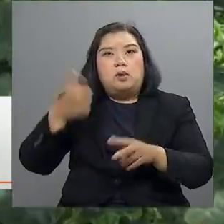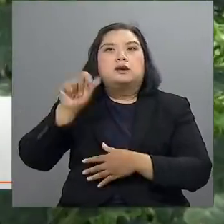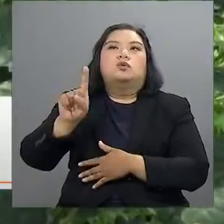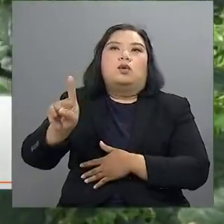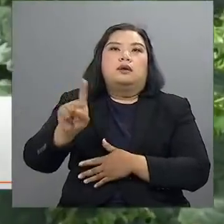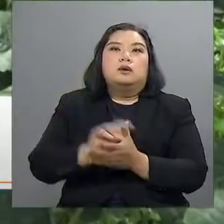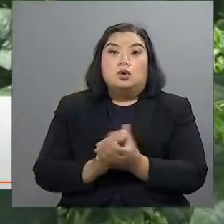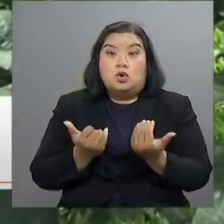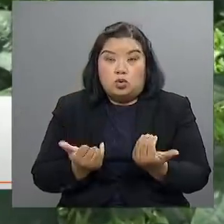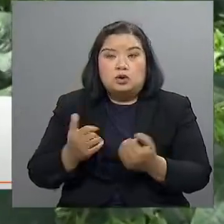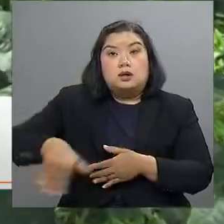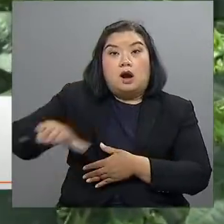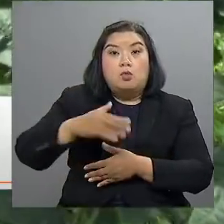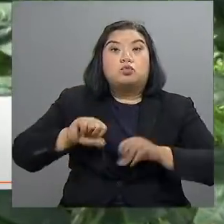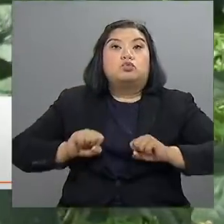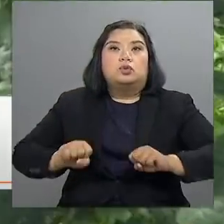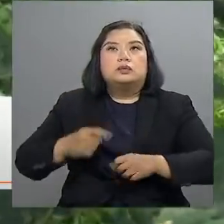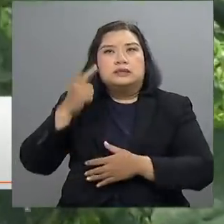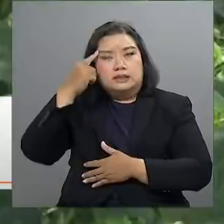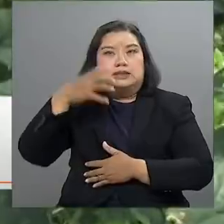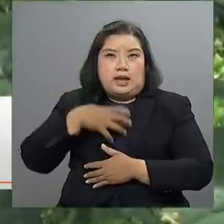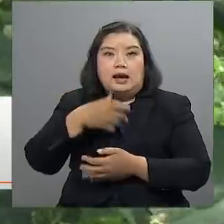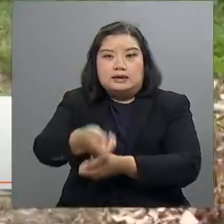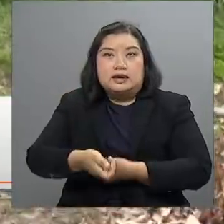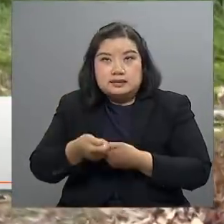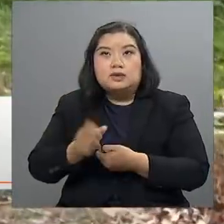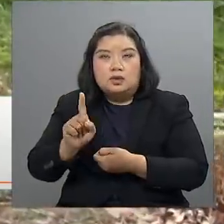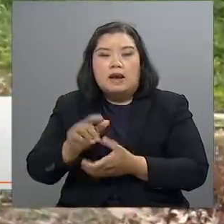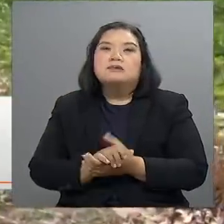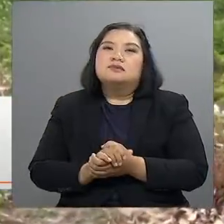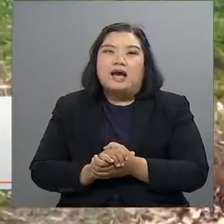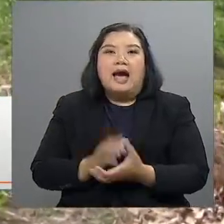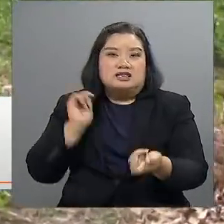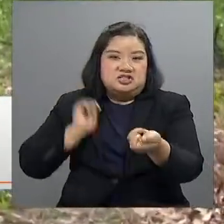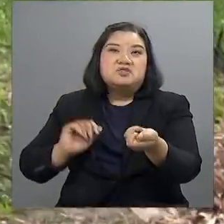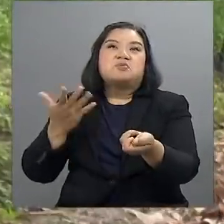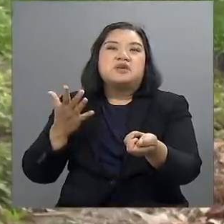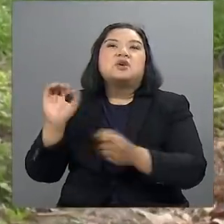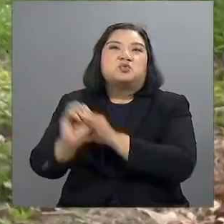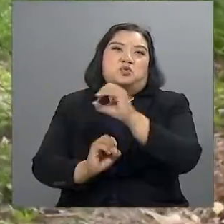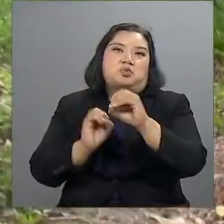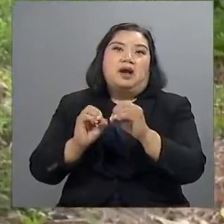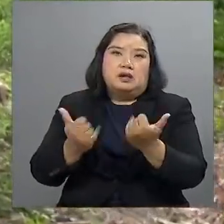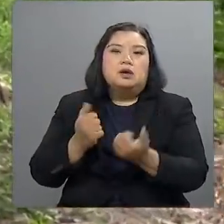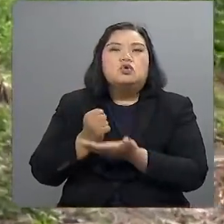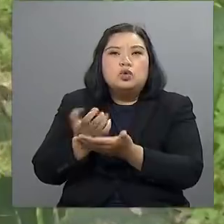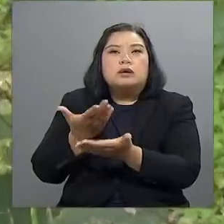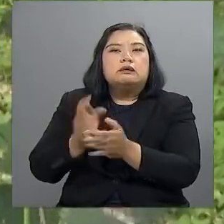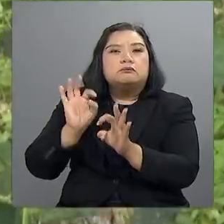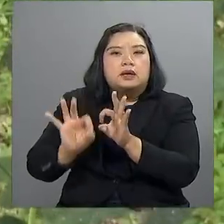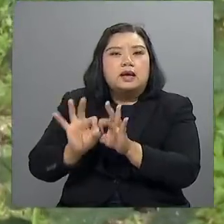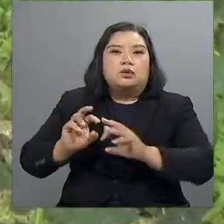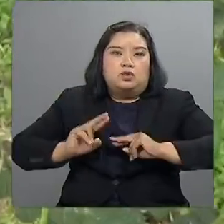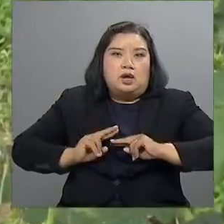ที่นี่หันมาสนใจทำการเกษตรปลอดสารพิษมากขึ้นเพื่อช่วยลดค่าใช้จ่ายในครอบครัวของพวกเขาเองโอ้ชอบชื่อกลุ่มนักวัยรุ่นสร้